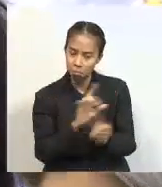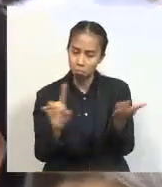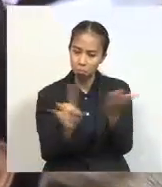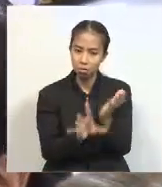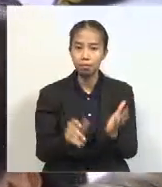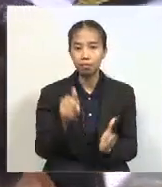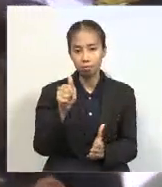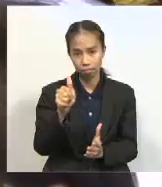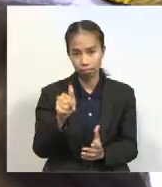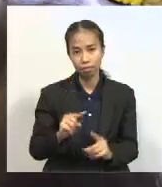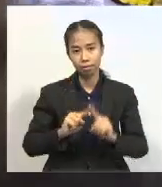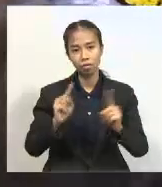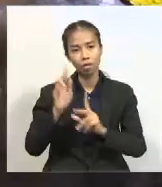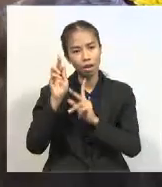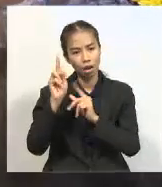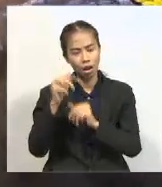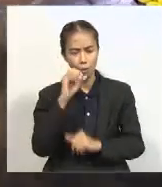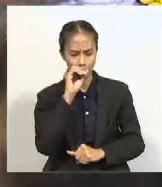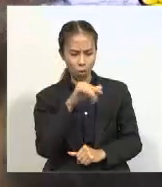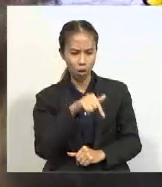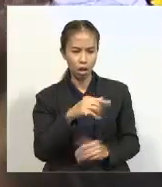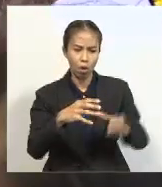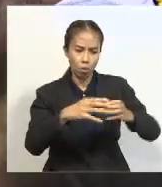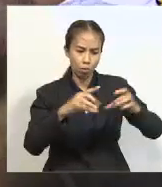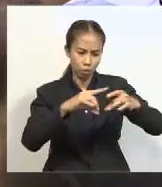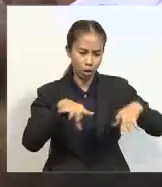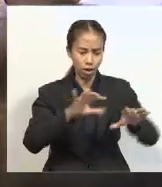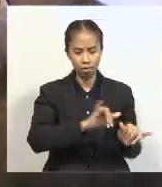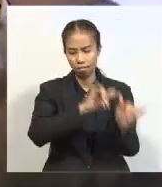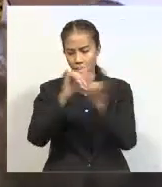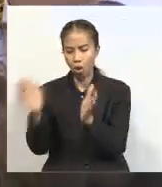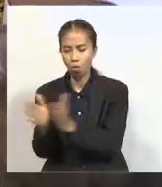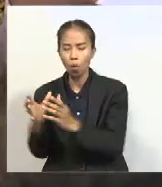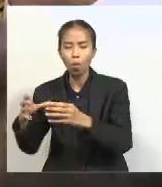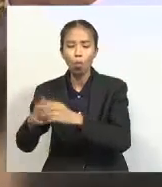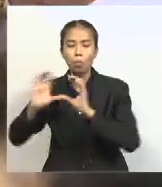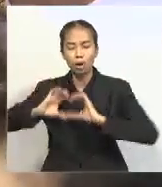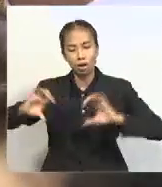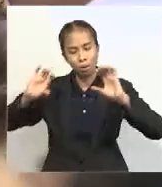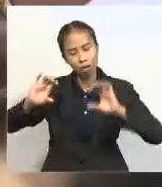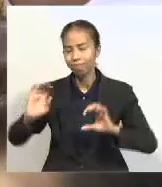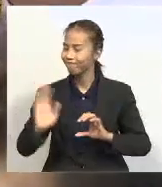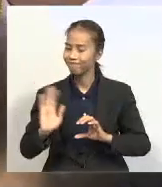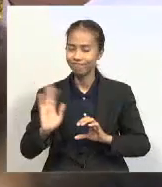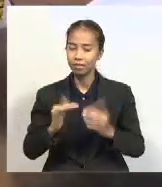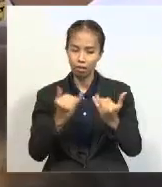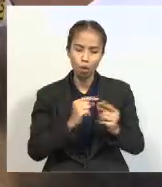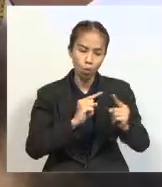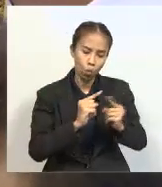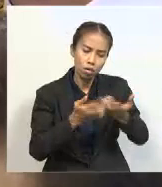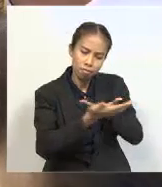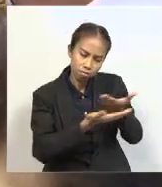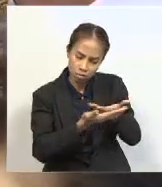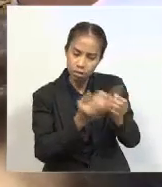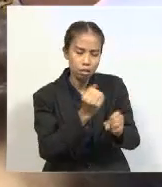สุดพร้อมปฏิเสธข่าวว่ามีส.ส.ฝ่ายค้านจะย้ายไปร่วมรัฐบาลจากการหารือทุกพรรคครับยังคงร่วมมือกันทำหน้า